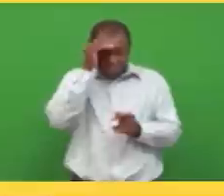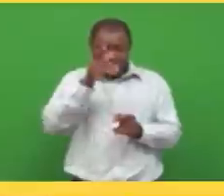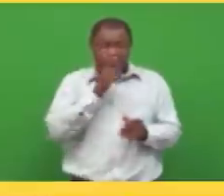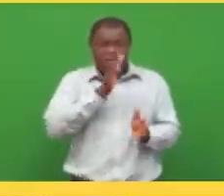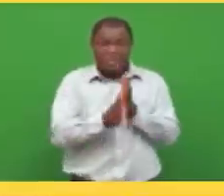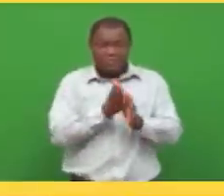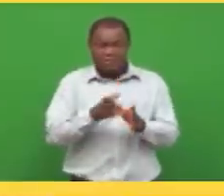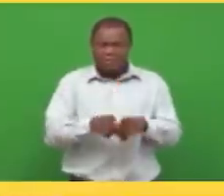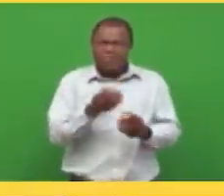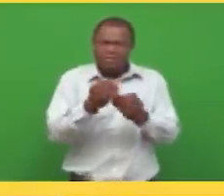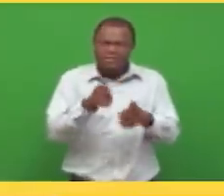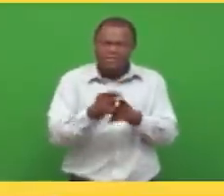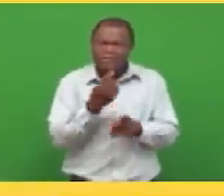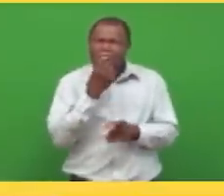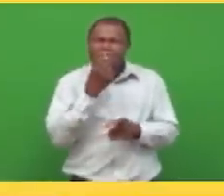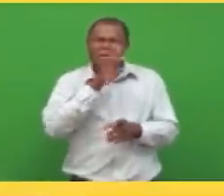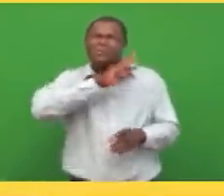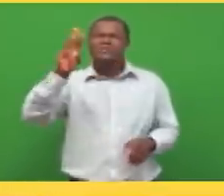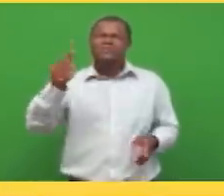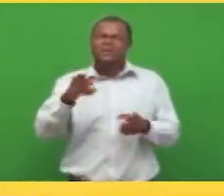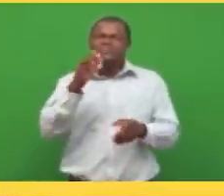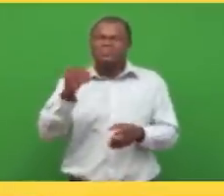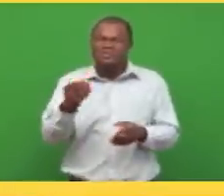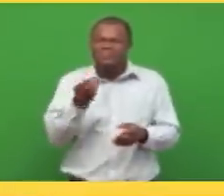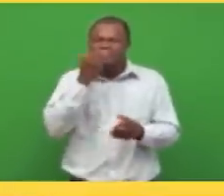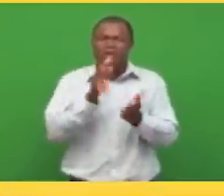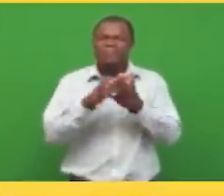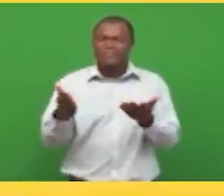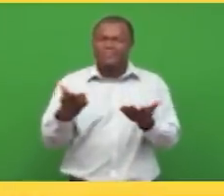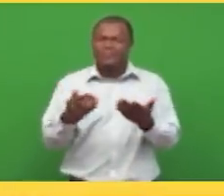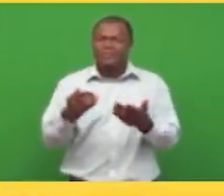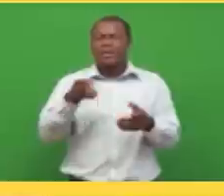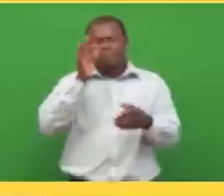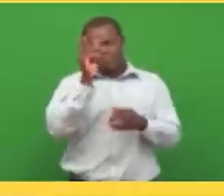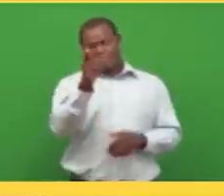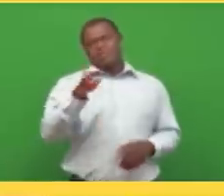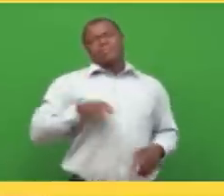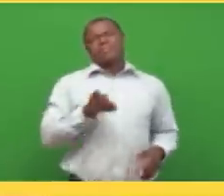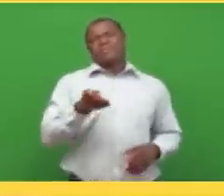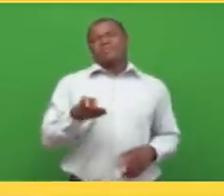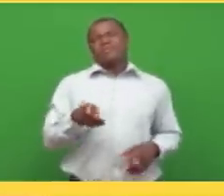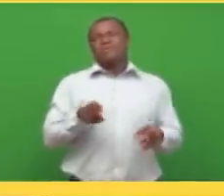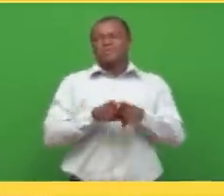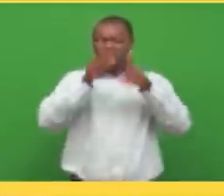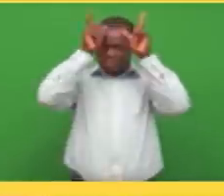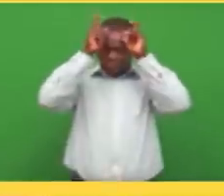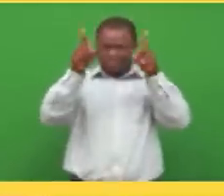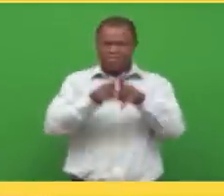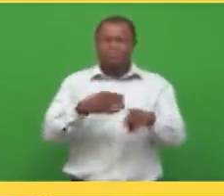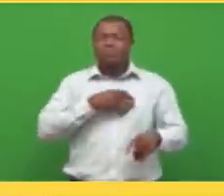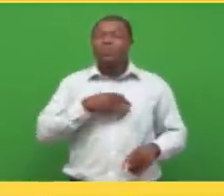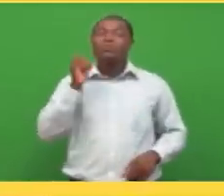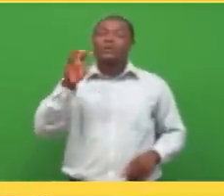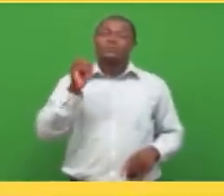vana ava panongoenda miromo yakatsemuka nenzara asi munenge muchisiya mari idimoni riya rinenge rashanda ende zvinozogwadza zvokugwadza zviya